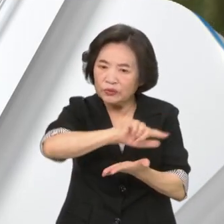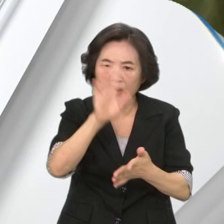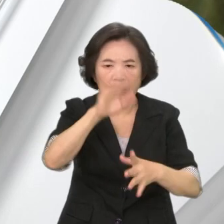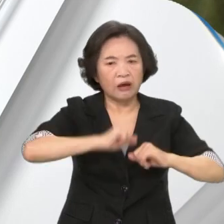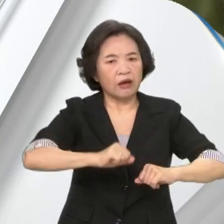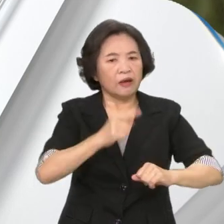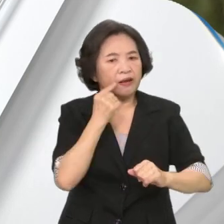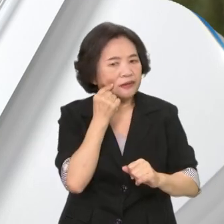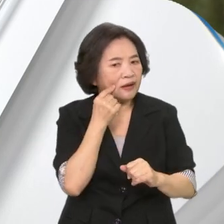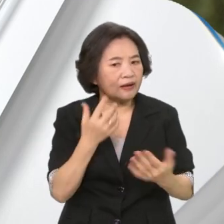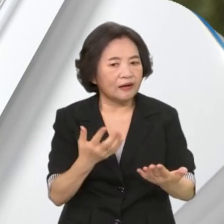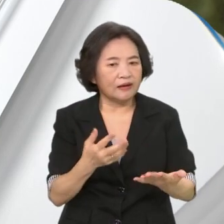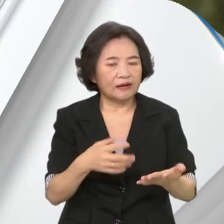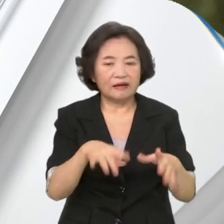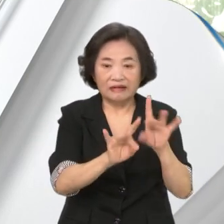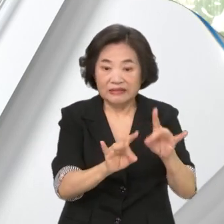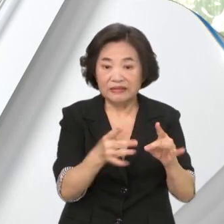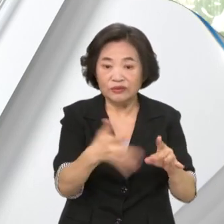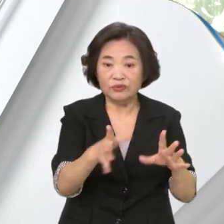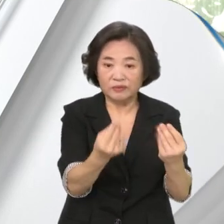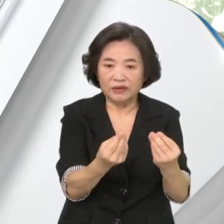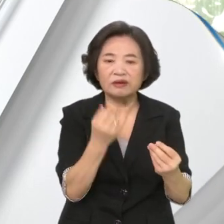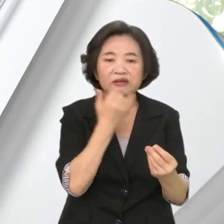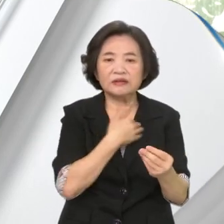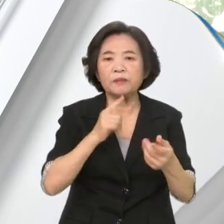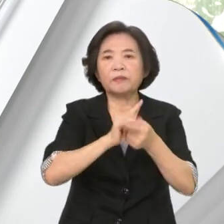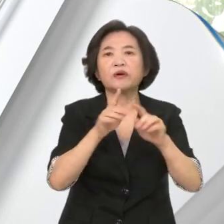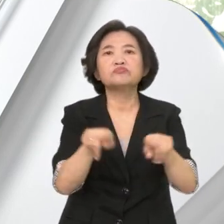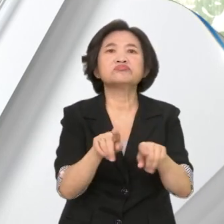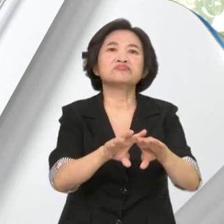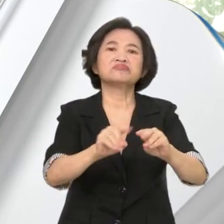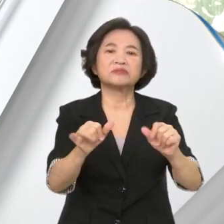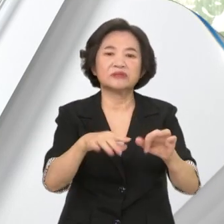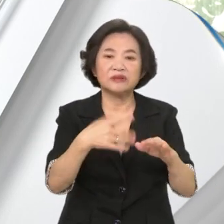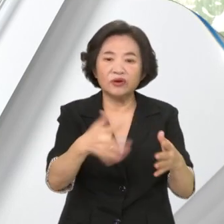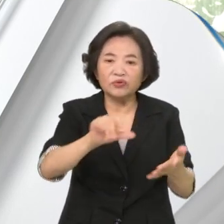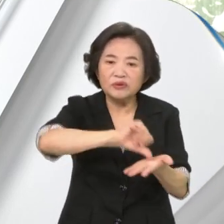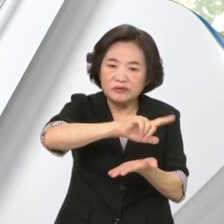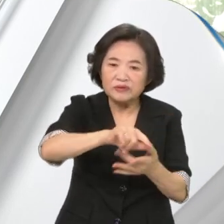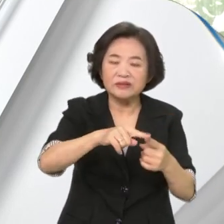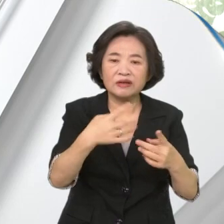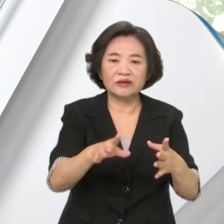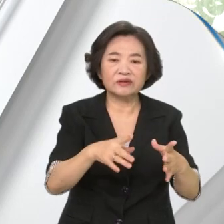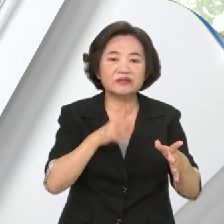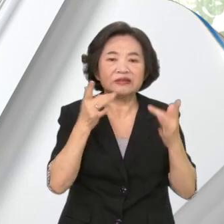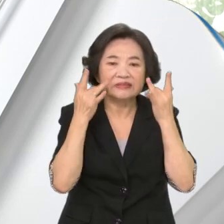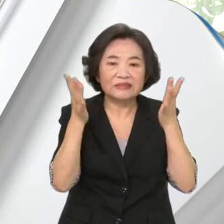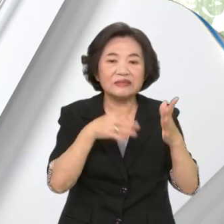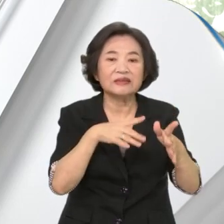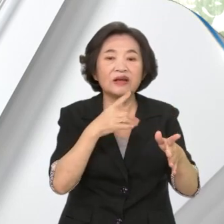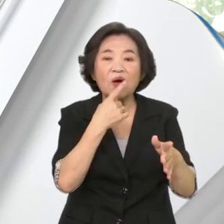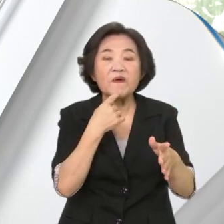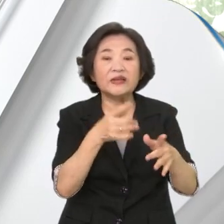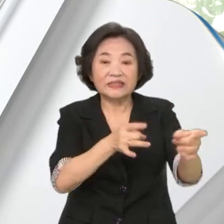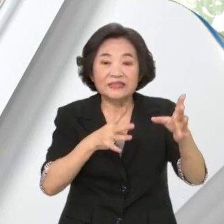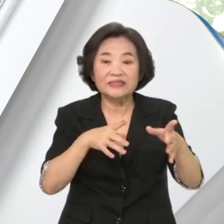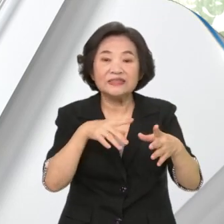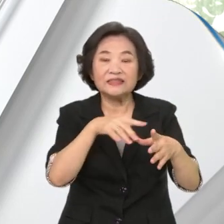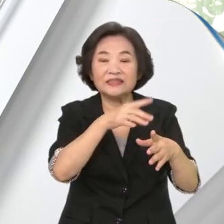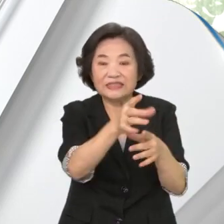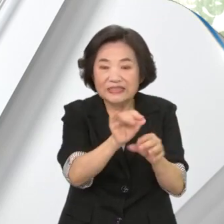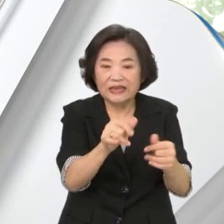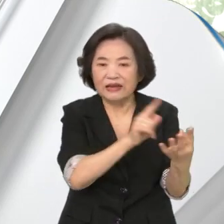审讯。 实地持续没有水，它就可能会陆地化。啊，里面的很多珍贵的物种，例如说，赤尖鲨、克拉鲨，鱼类就是鱼虾、蟹类